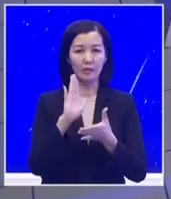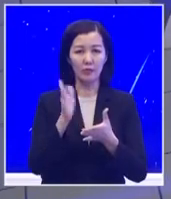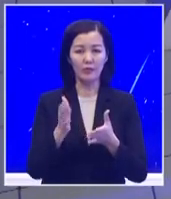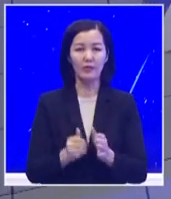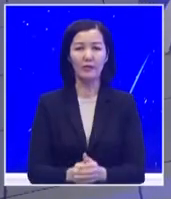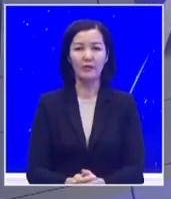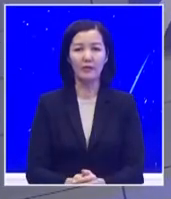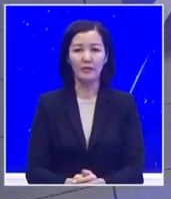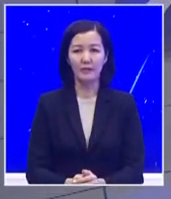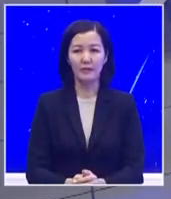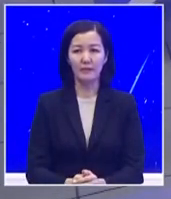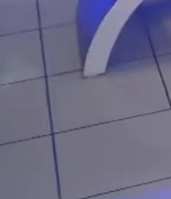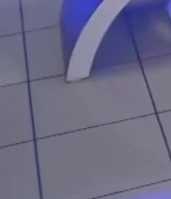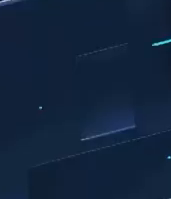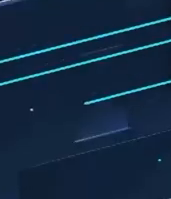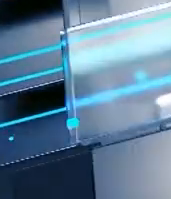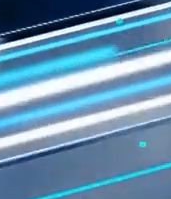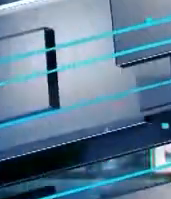бүгін көретіндеріміз.